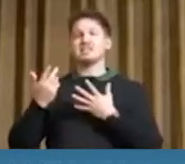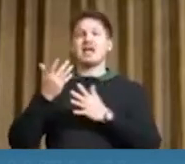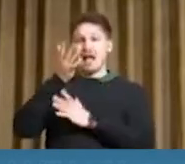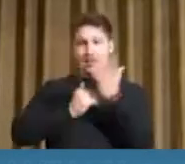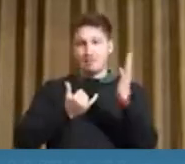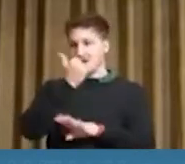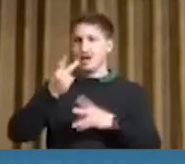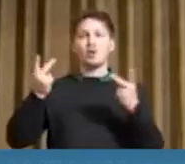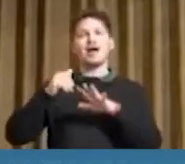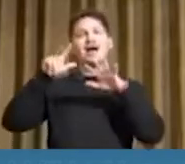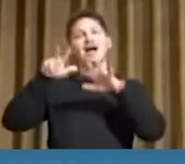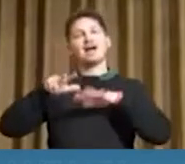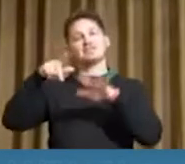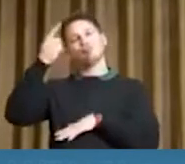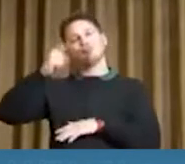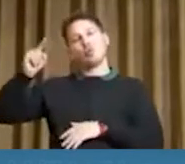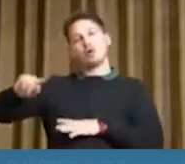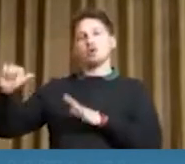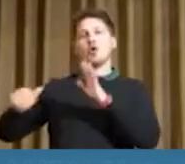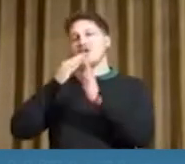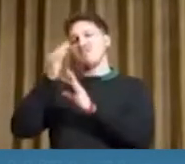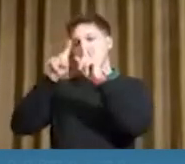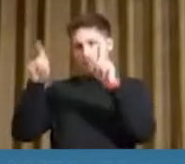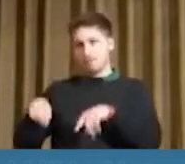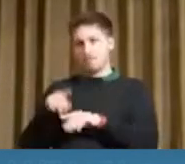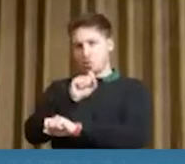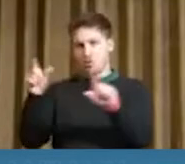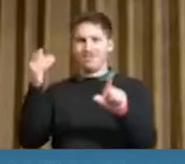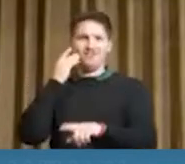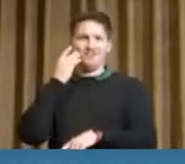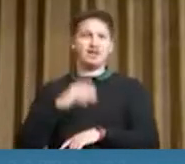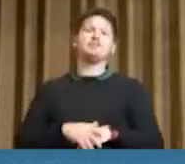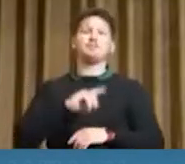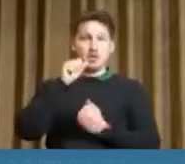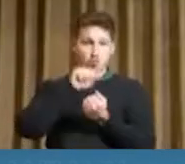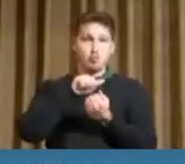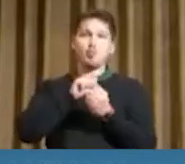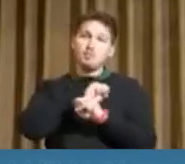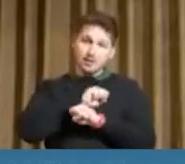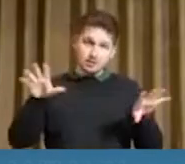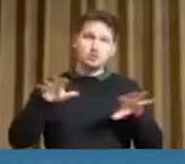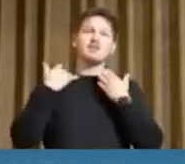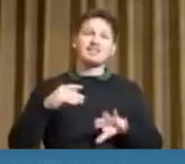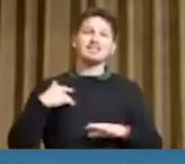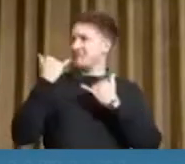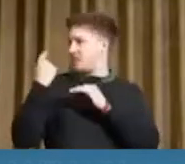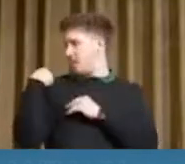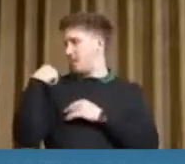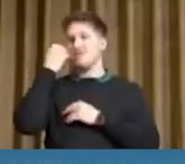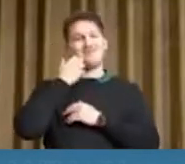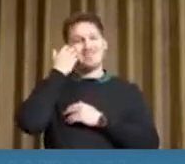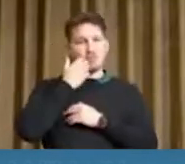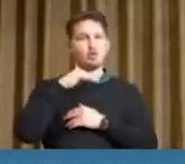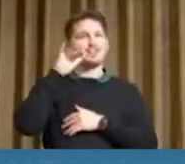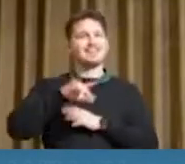Monaten bekommt. Gut, das Ganze kann man auch schon nachlesen in der Publikation, die jetzt im Februar rauskam. Da sind die Details dann auch